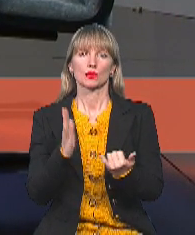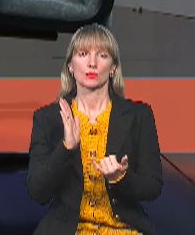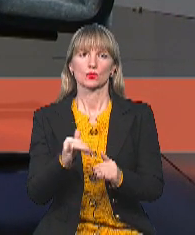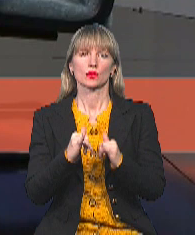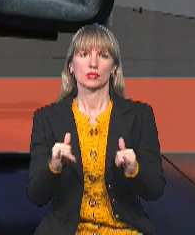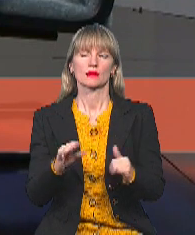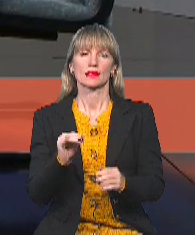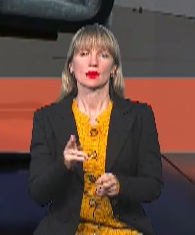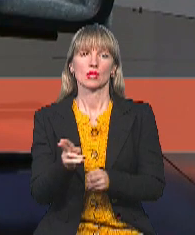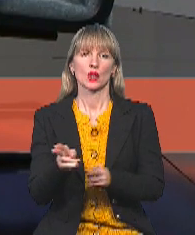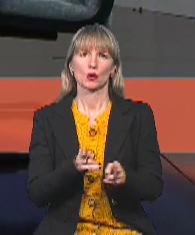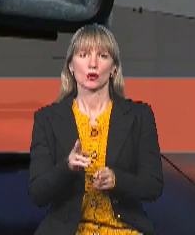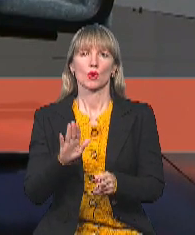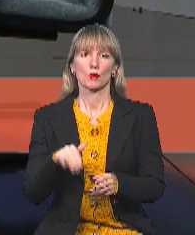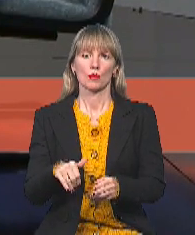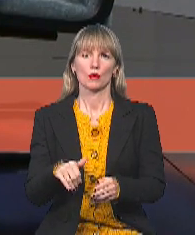и пластическая хирургия